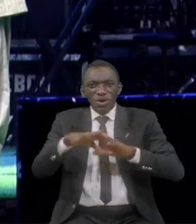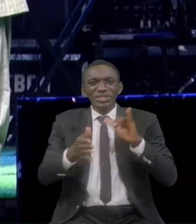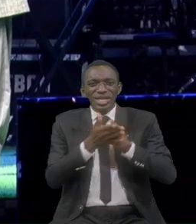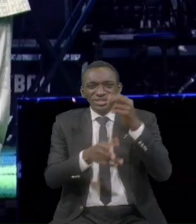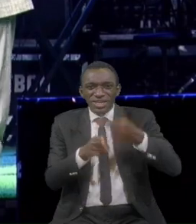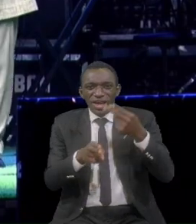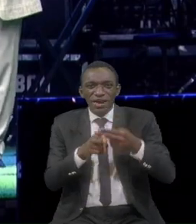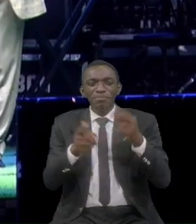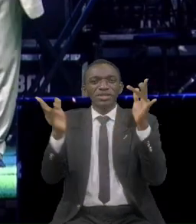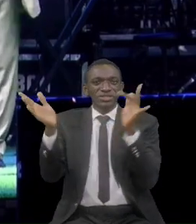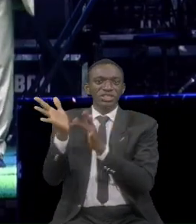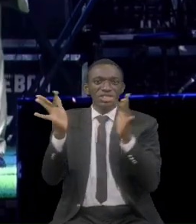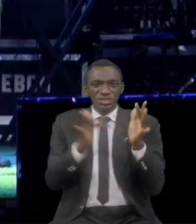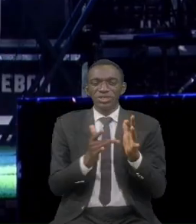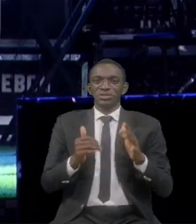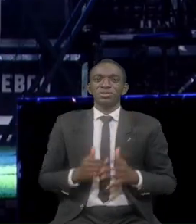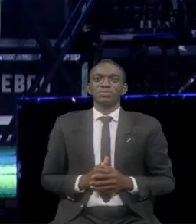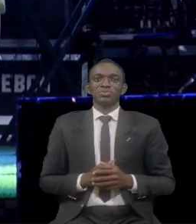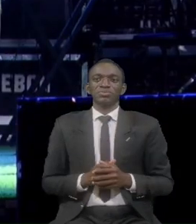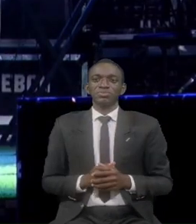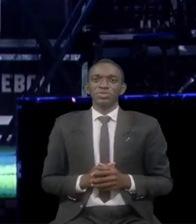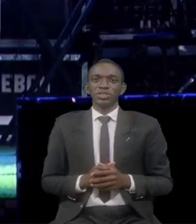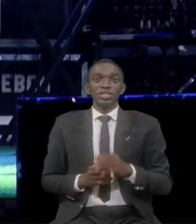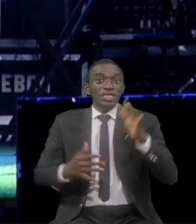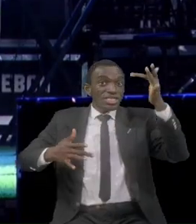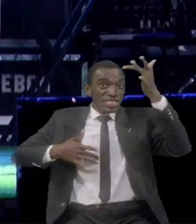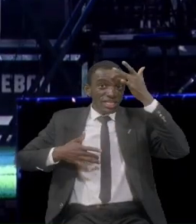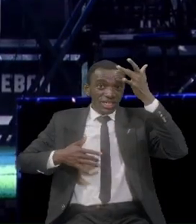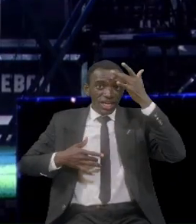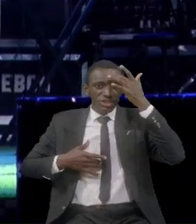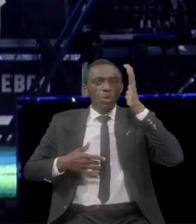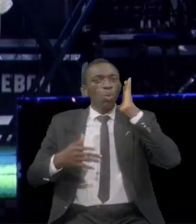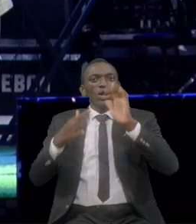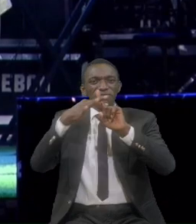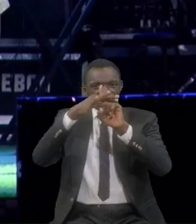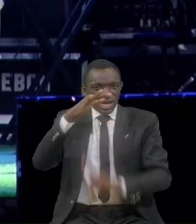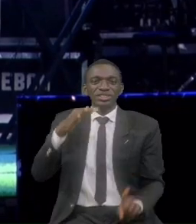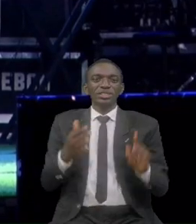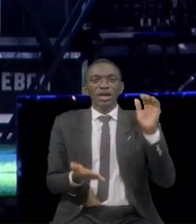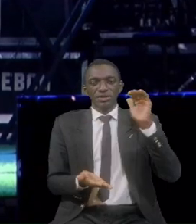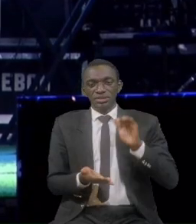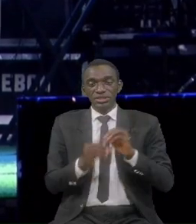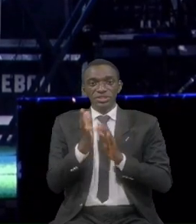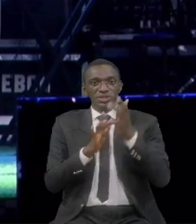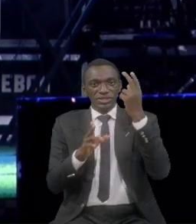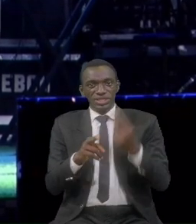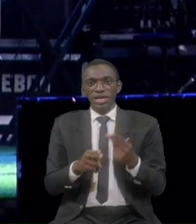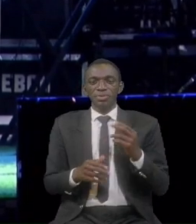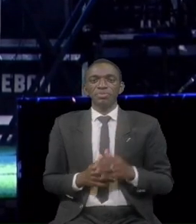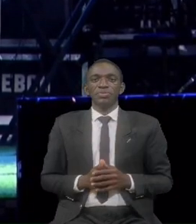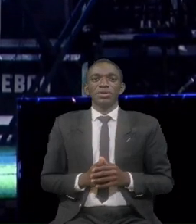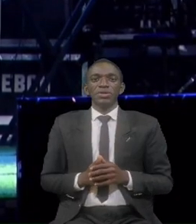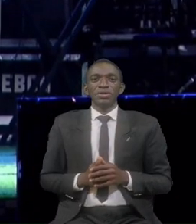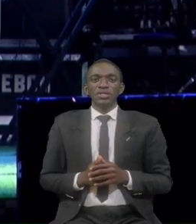that name. Isulti ang pangalan niya. Sickness will vanish away. Ang imong mga sakit mawala sa imo. Restoration